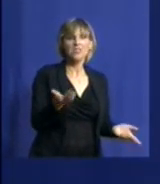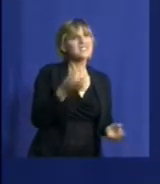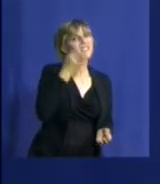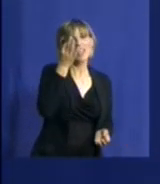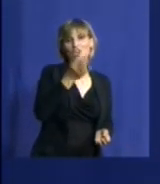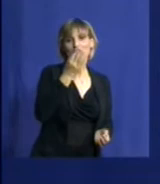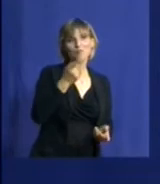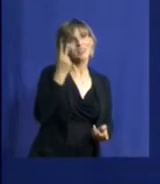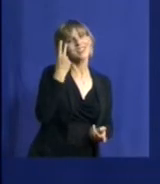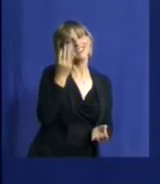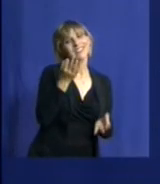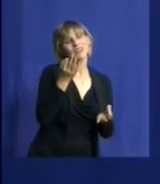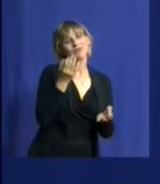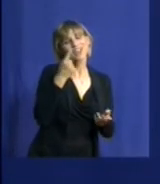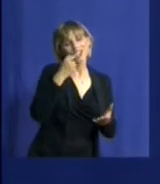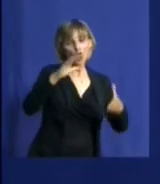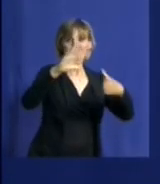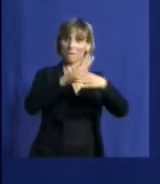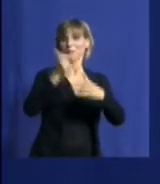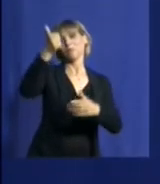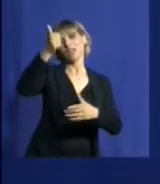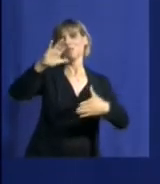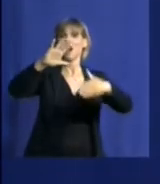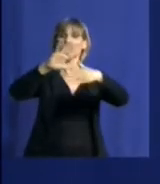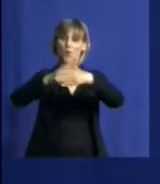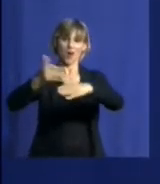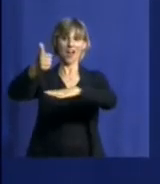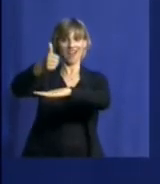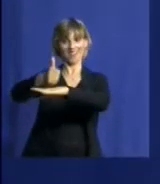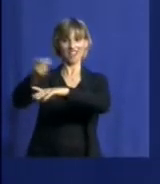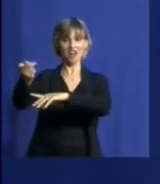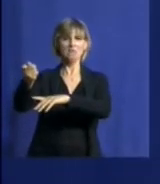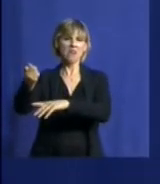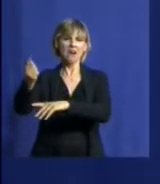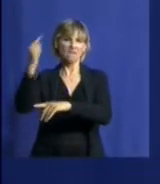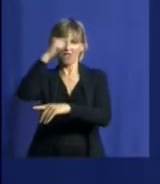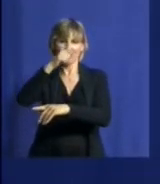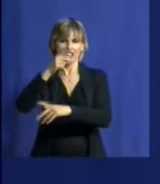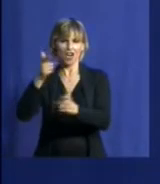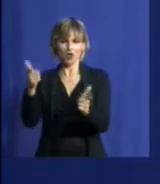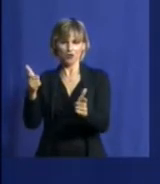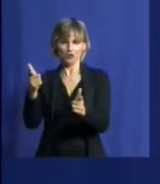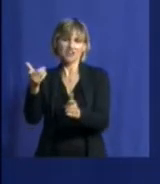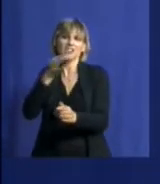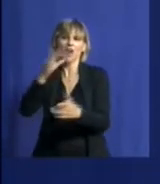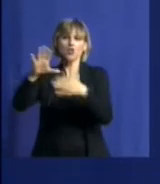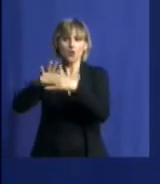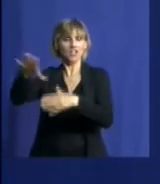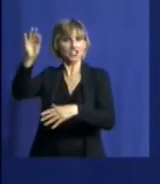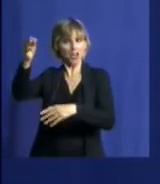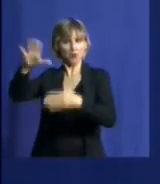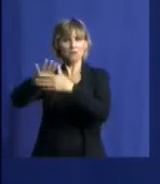ho sempre cercato di mettere la squadra davanti a me, ma non è stata una fatica, questa mi è sempre venuto naturale. Quando sono fuori dal